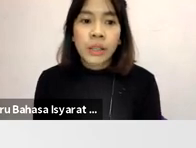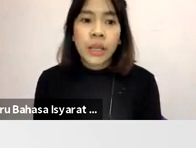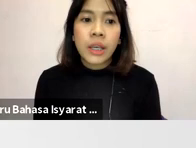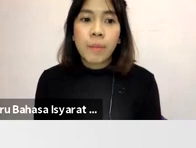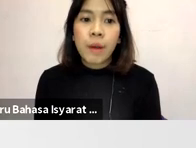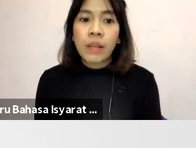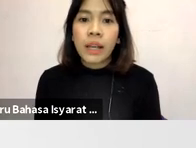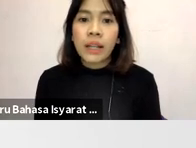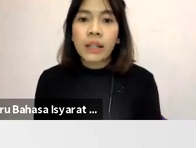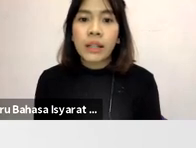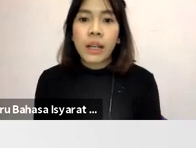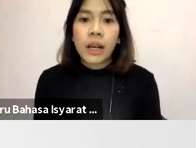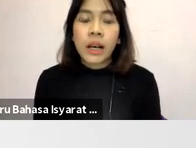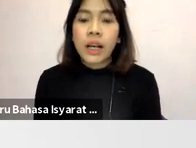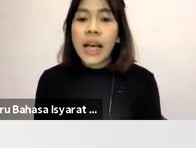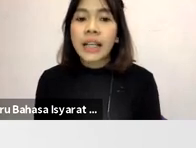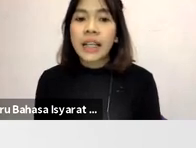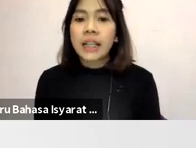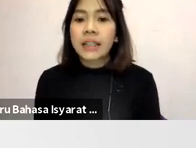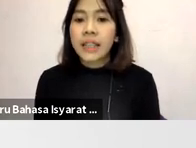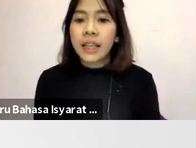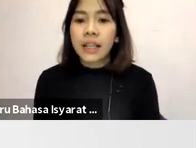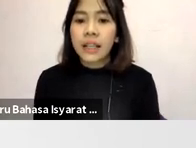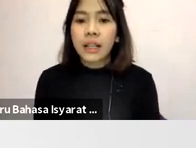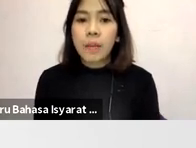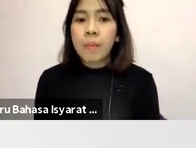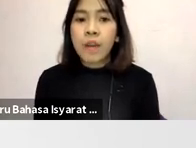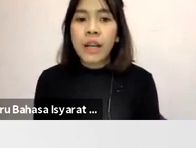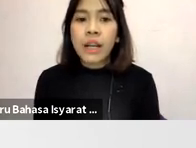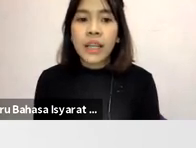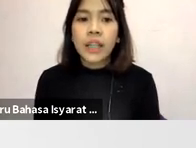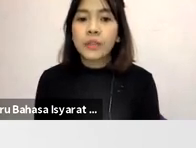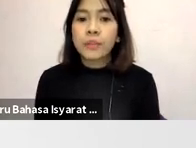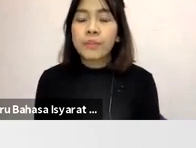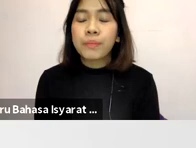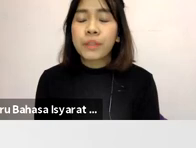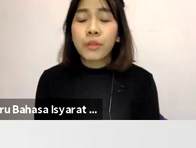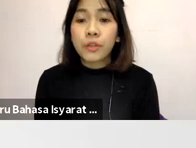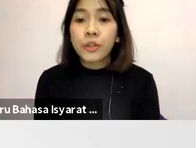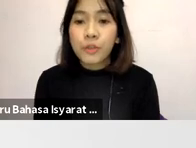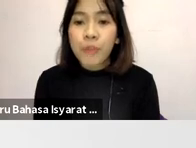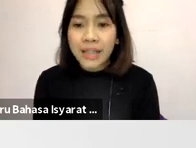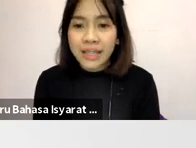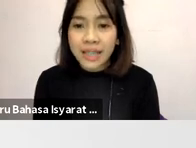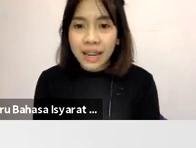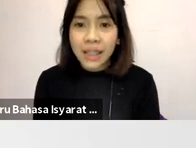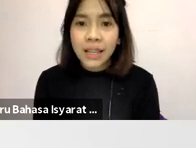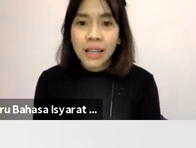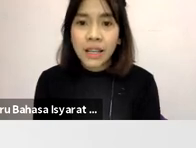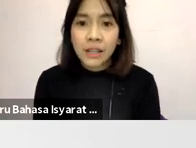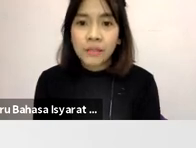proyek me perawatan dari skill kemampuan dari seluruh juru bahasa